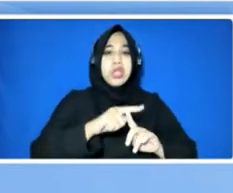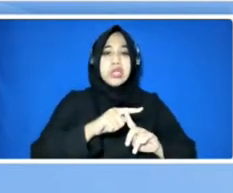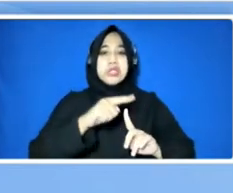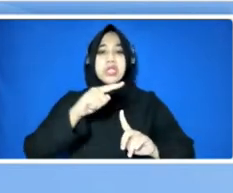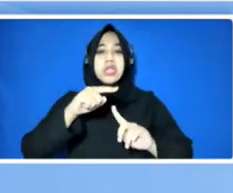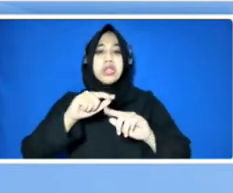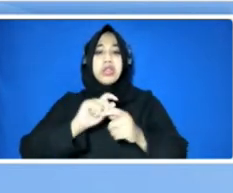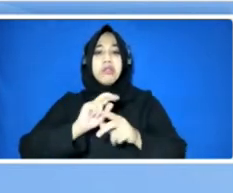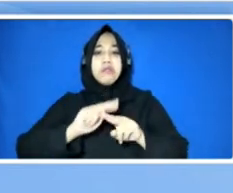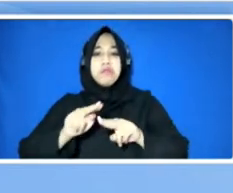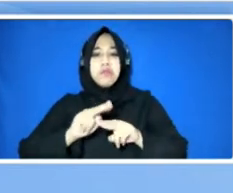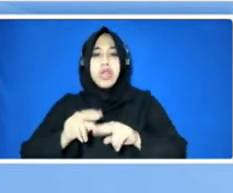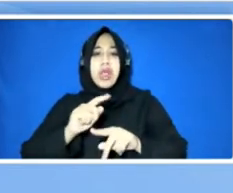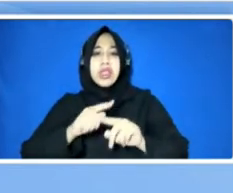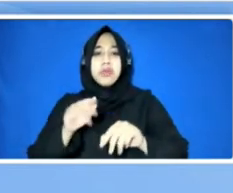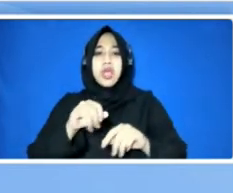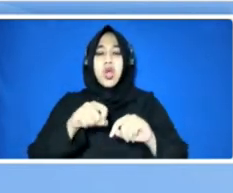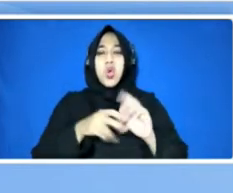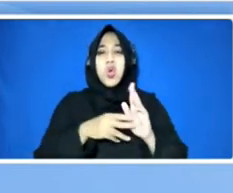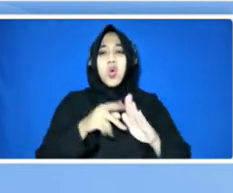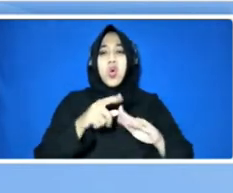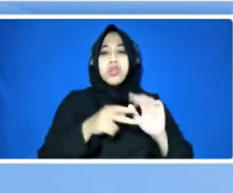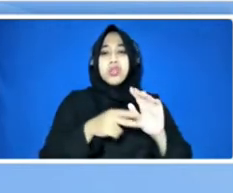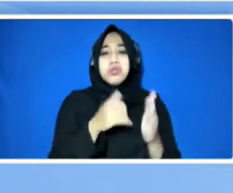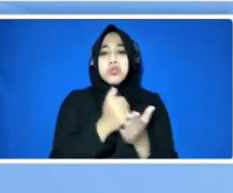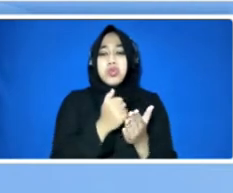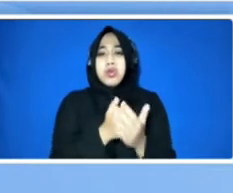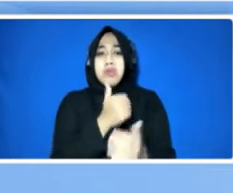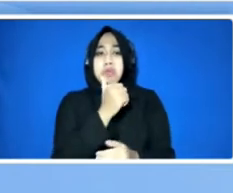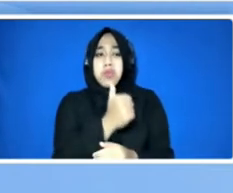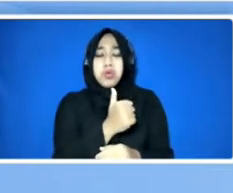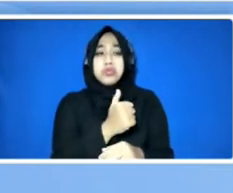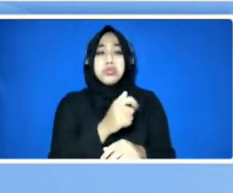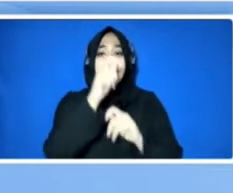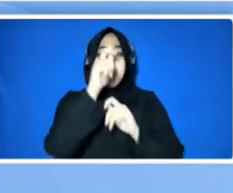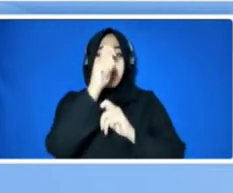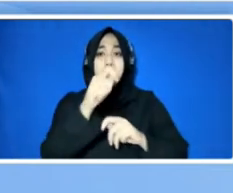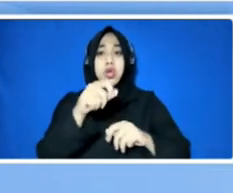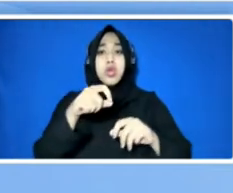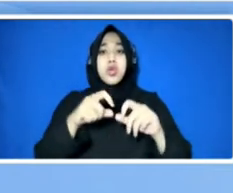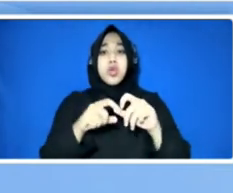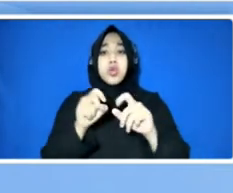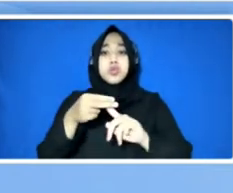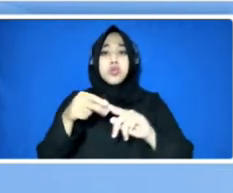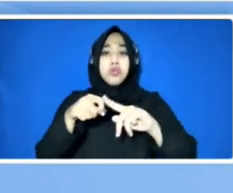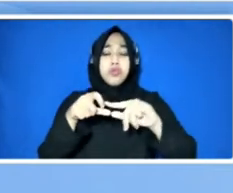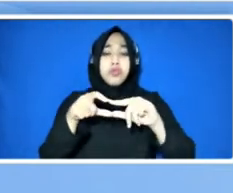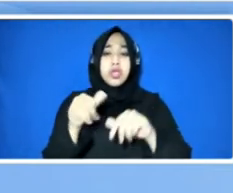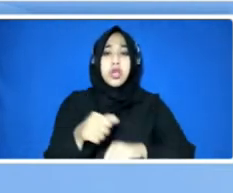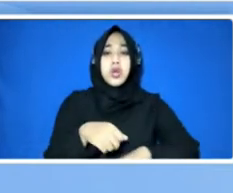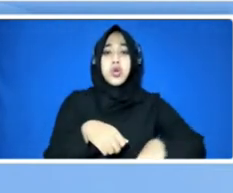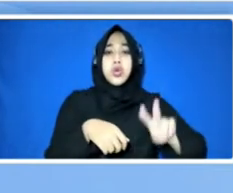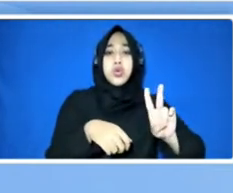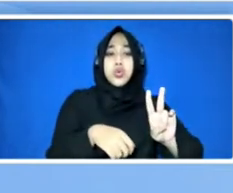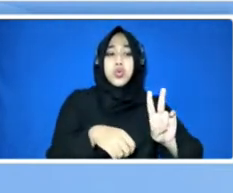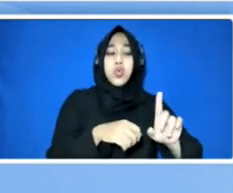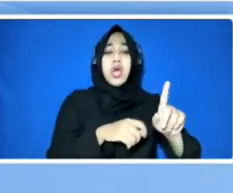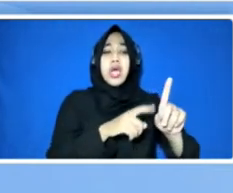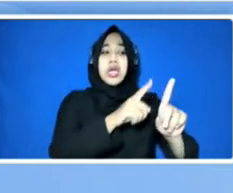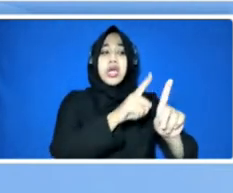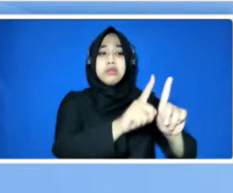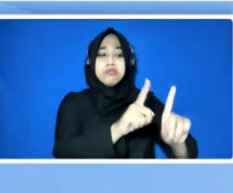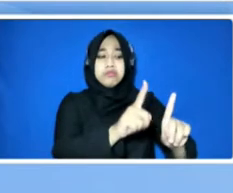tapi kemudian tidak mengcontain. Tadi bagus sekali itu gambaran spiral dari Prof. Sulfikar itu. Contain di 1-2 individu mungkin akan